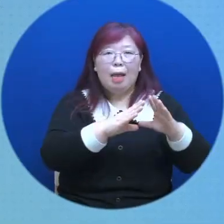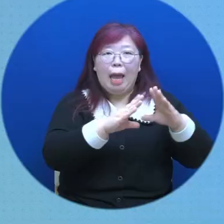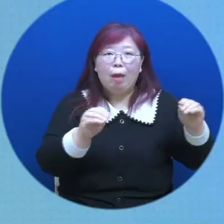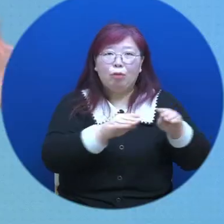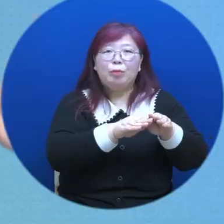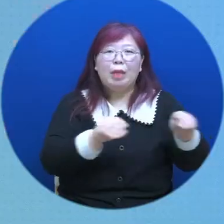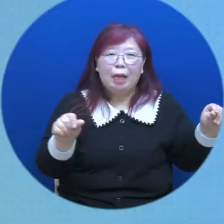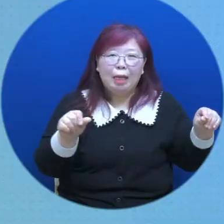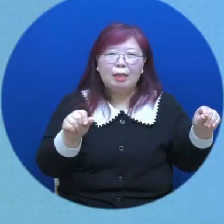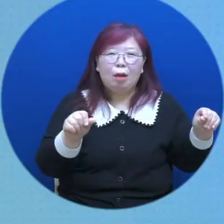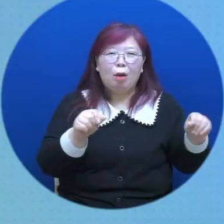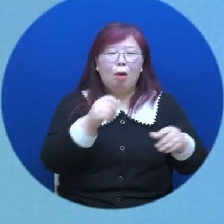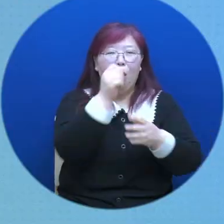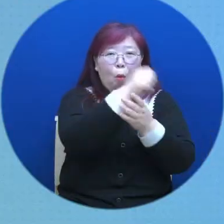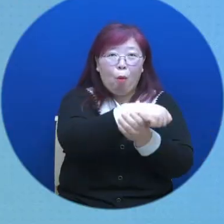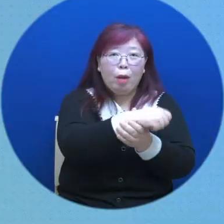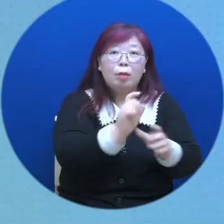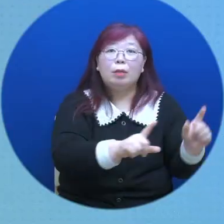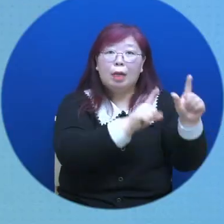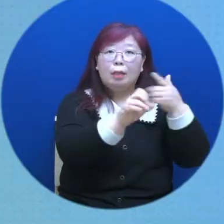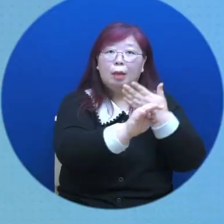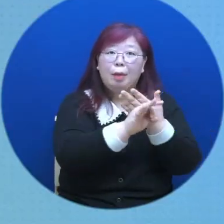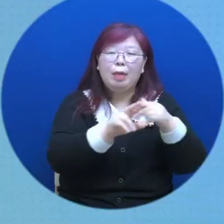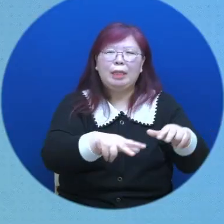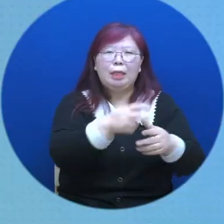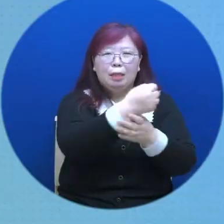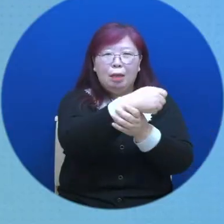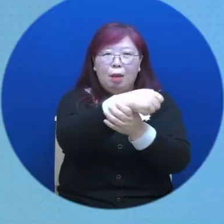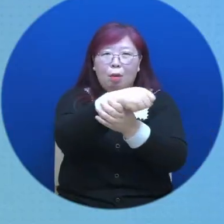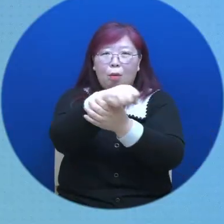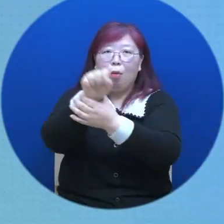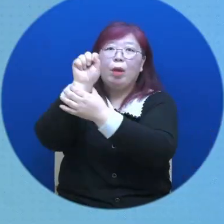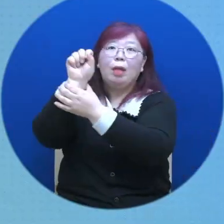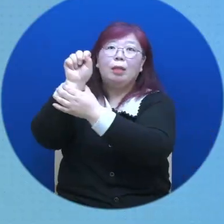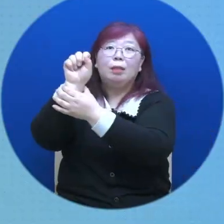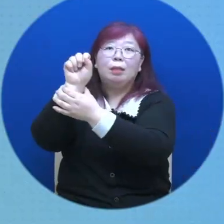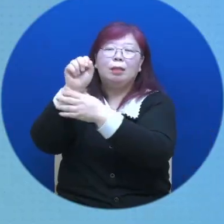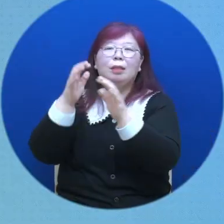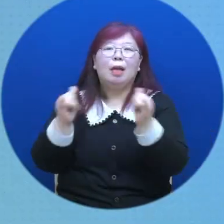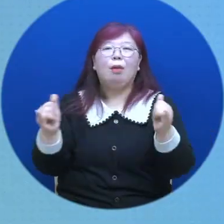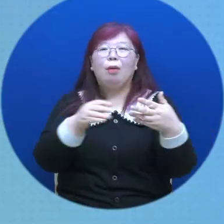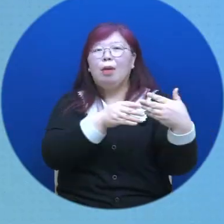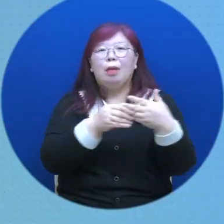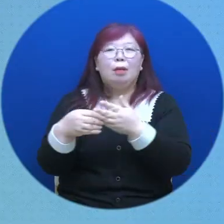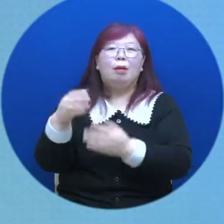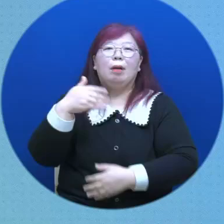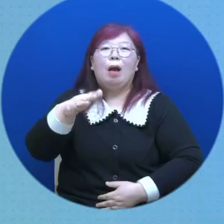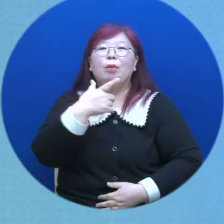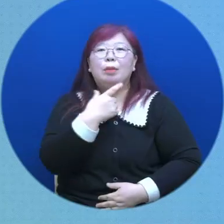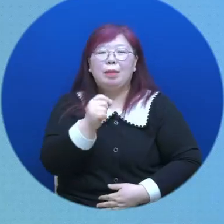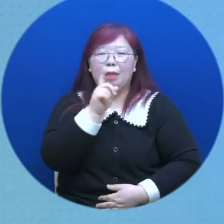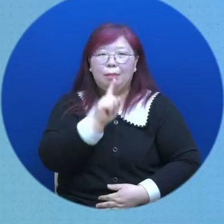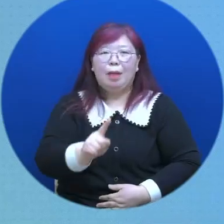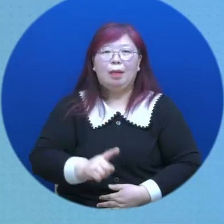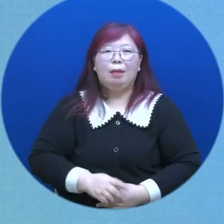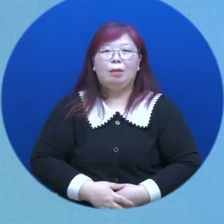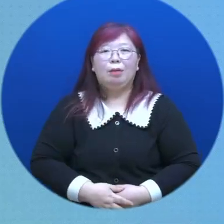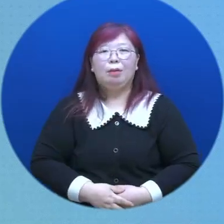너희여 이제 내가 너희들을 머리 든 자로 이끌어 가고 싶다. 이것이 본문에서 우리에게 주시는